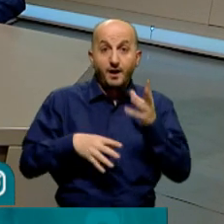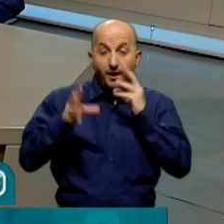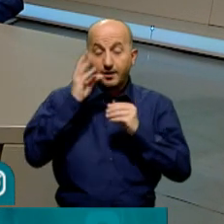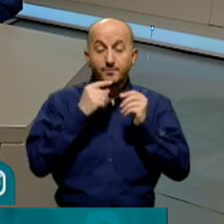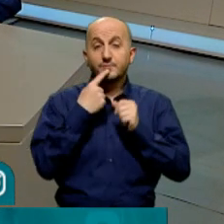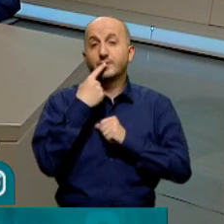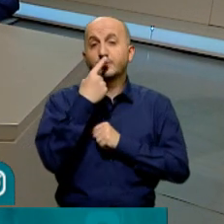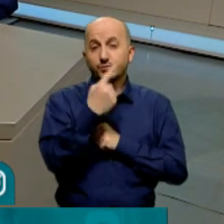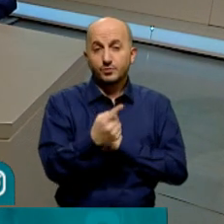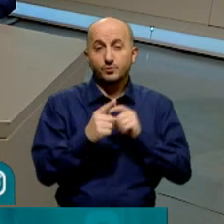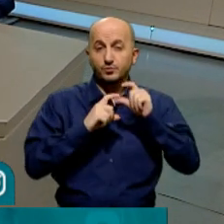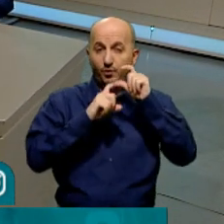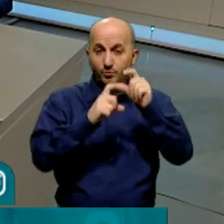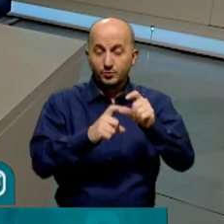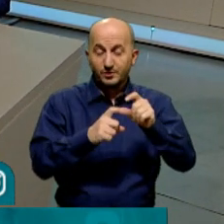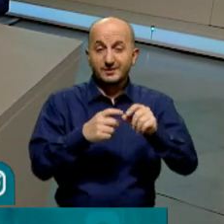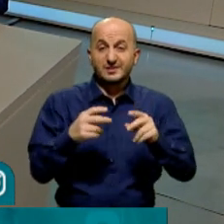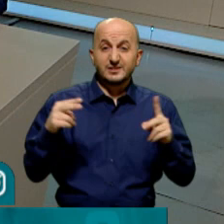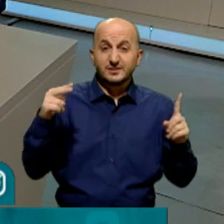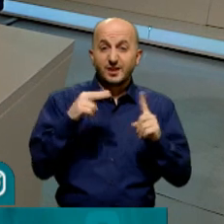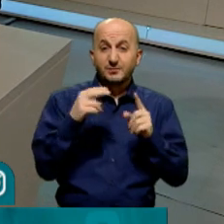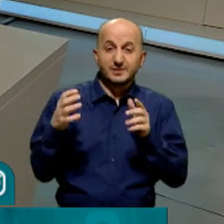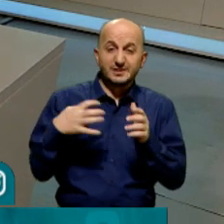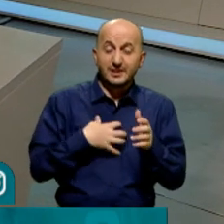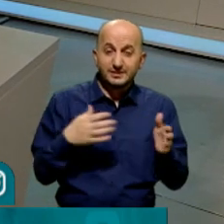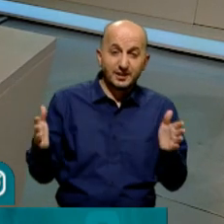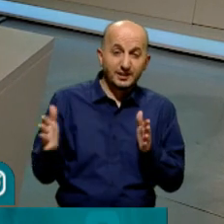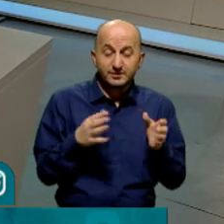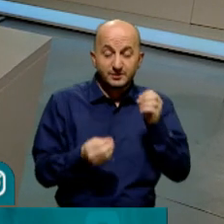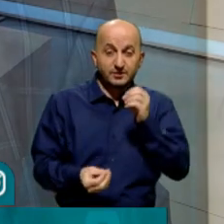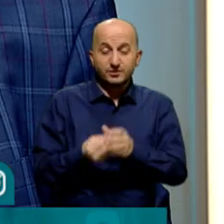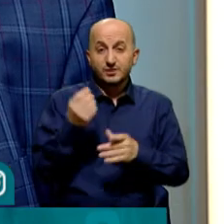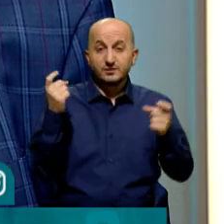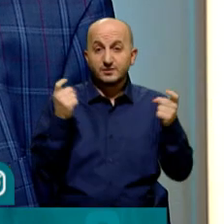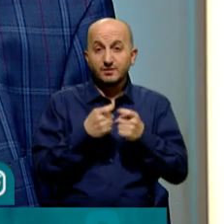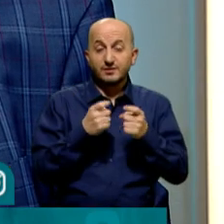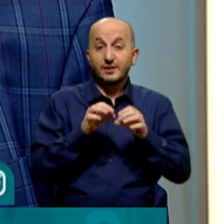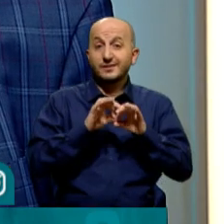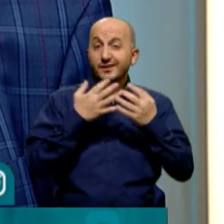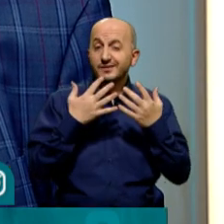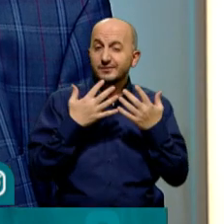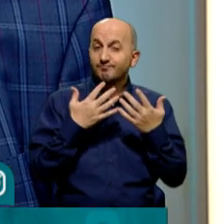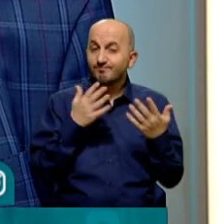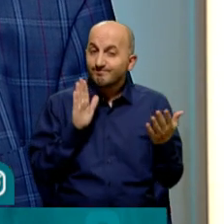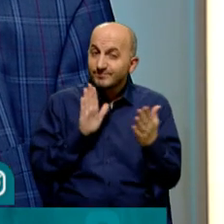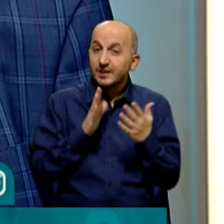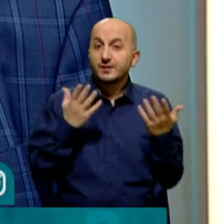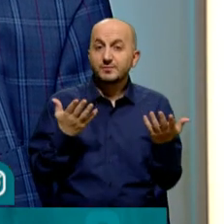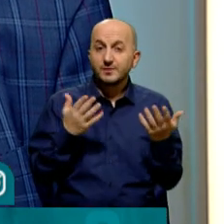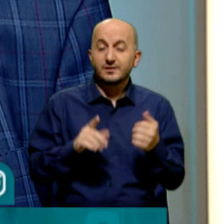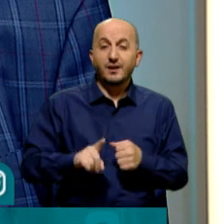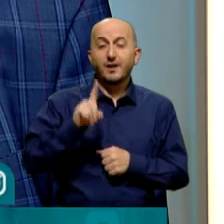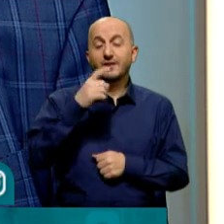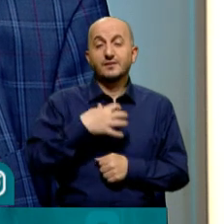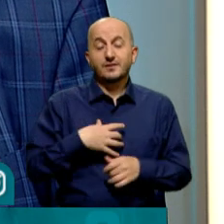ki sahabenin kendi arasındaki çıkan savaşlarında nasıl bir tavır almalıyız deyince Allah